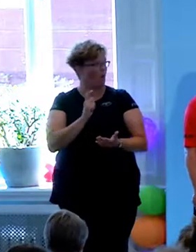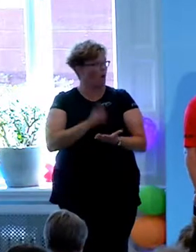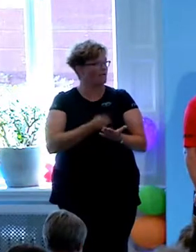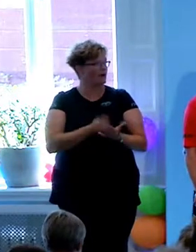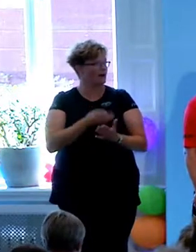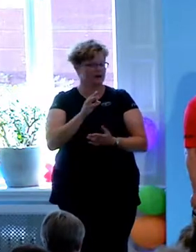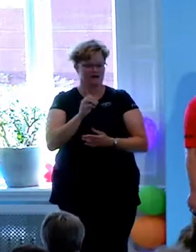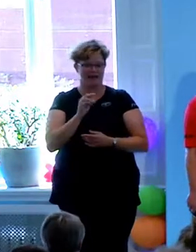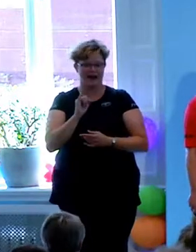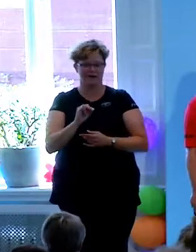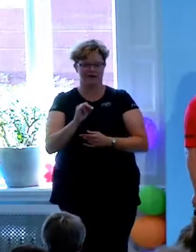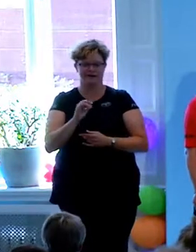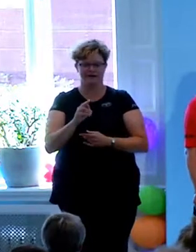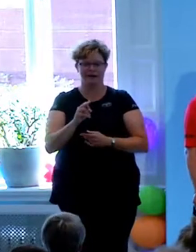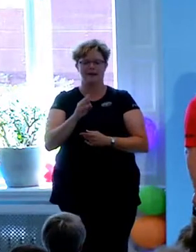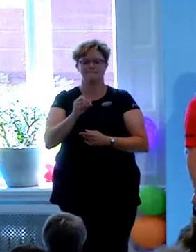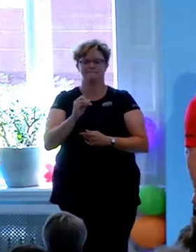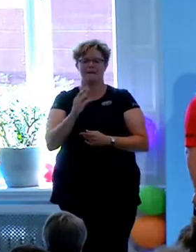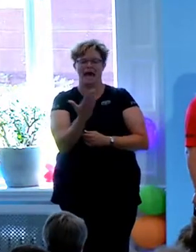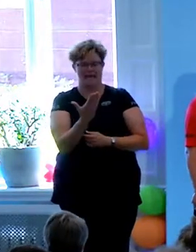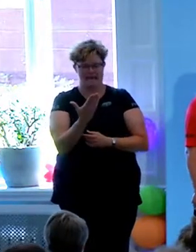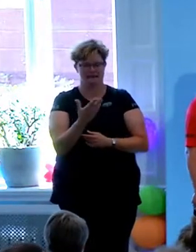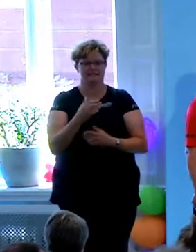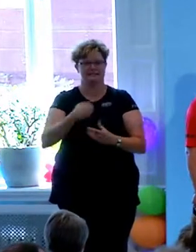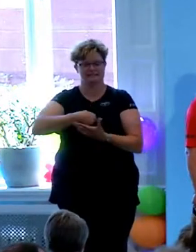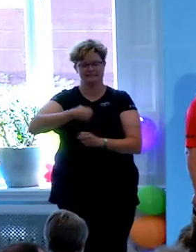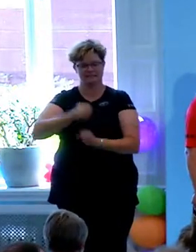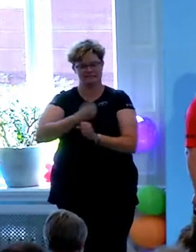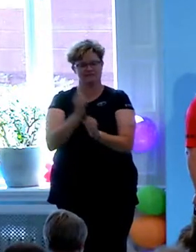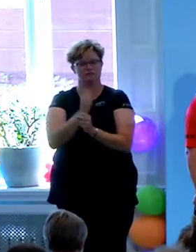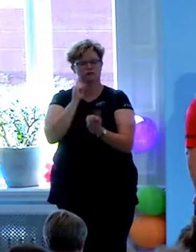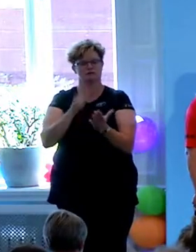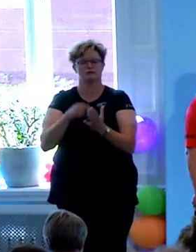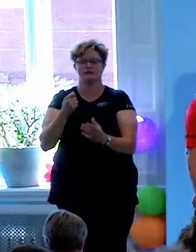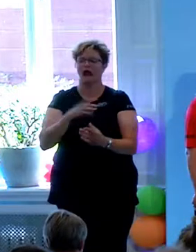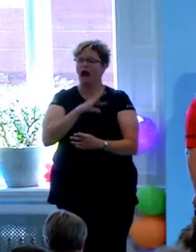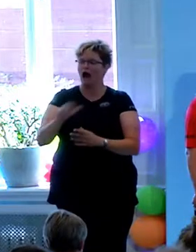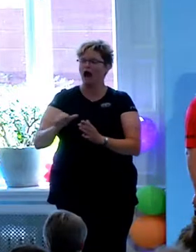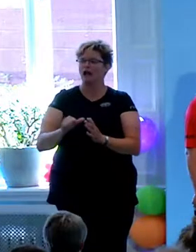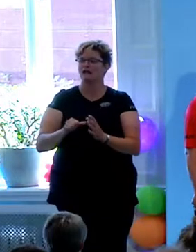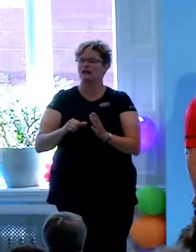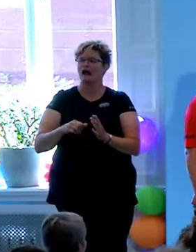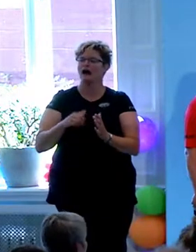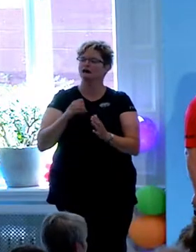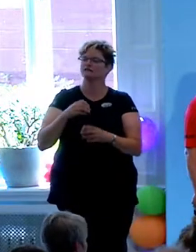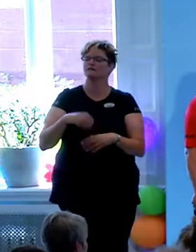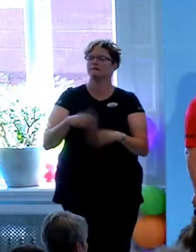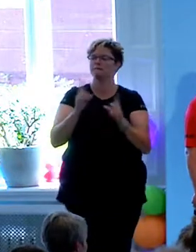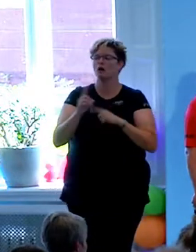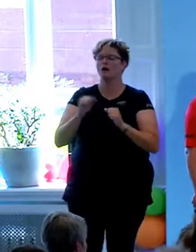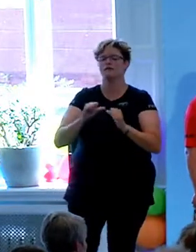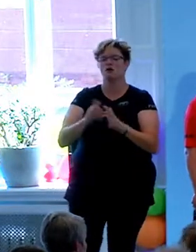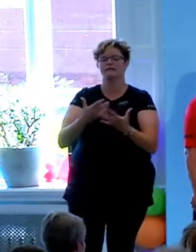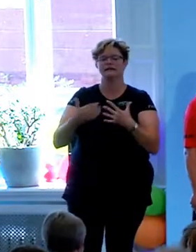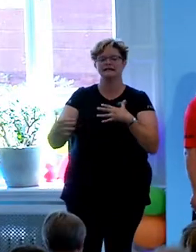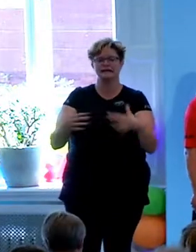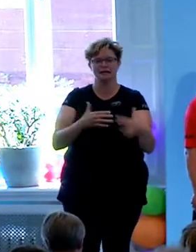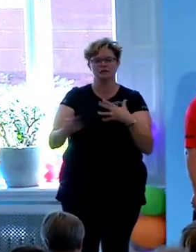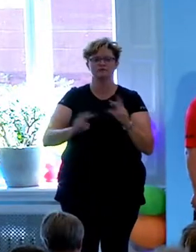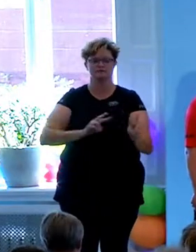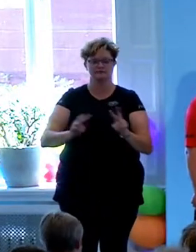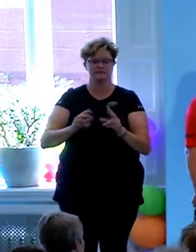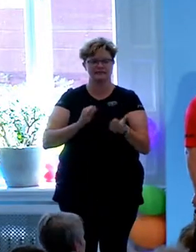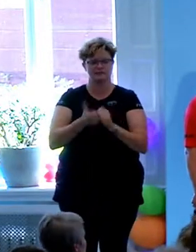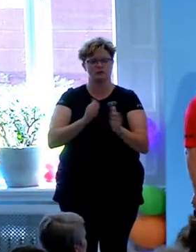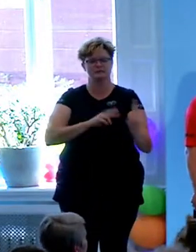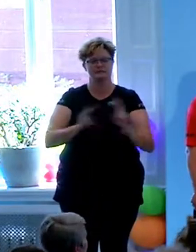ordförande för Fair Pay. En stiftelse som arbetar för att alla människor ska få idrotta på lika villkor.